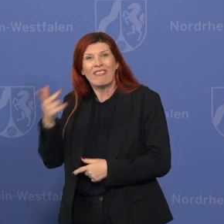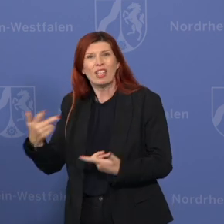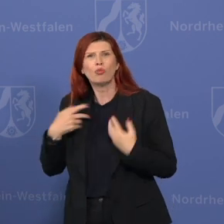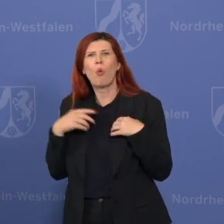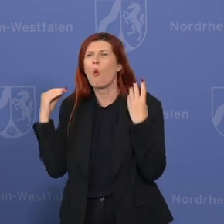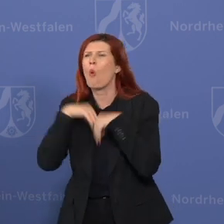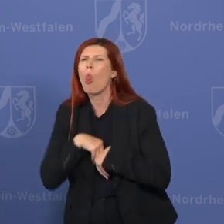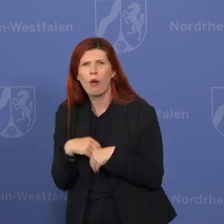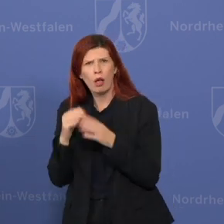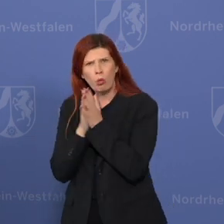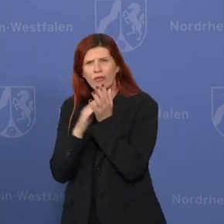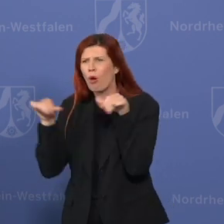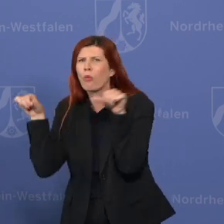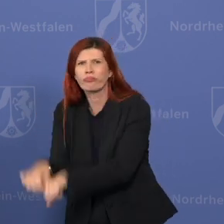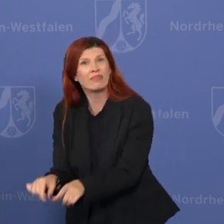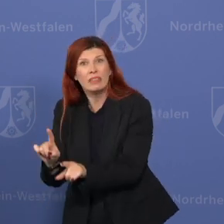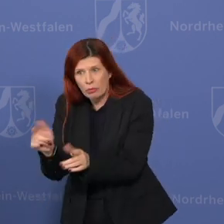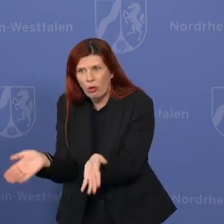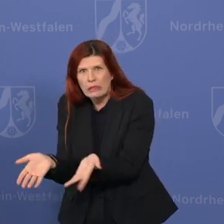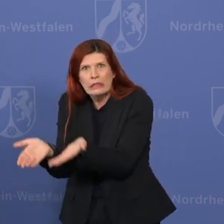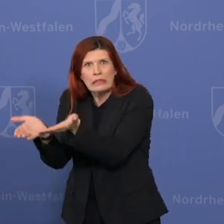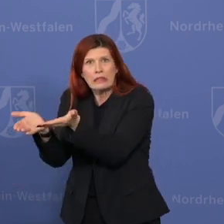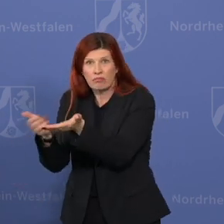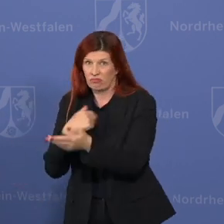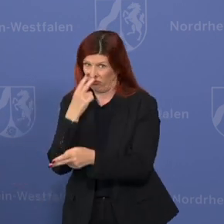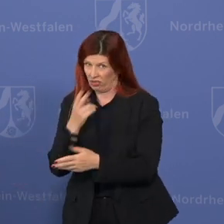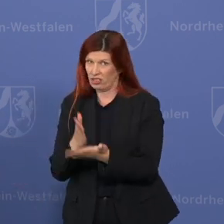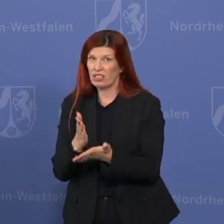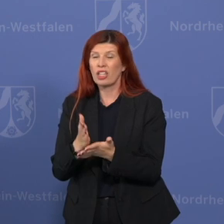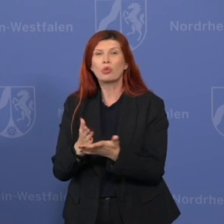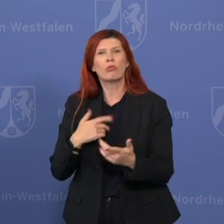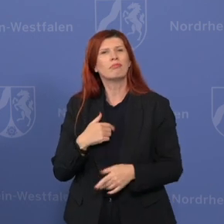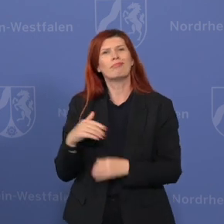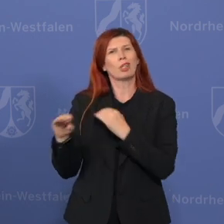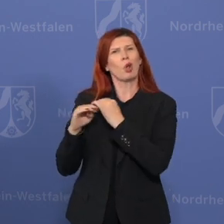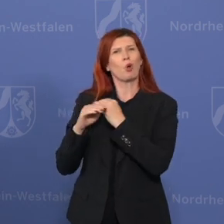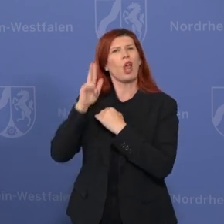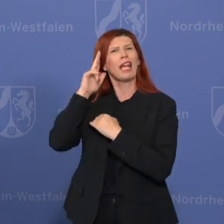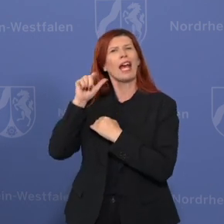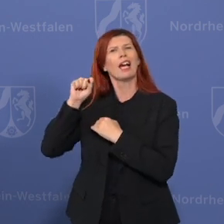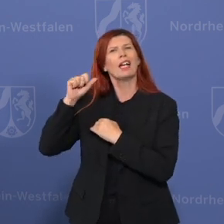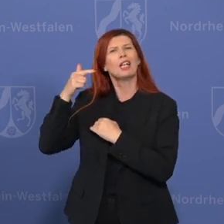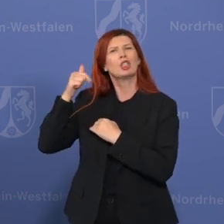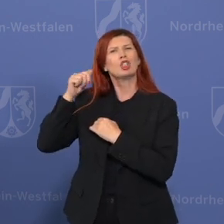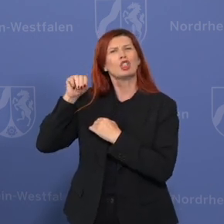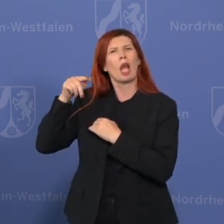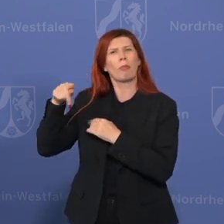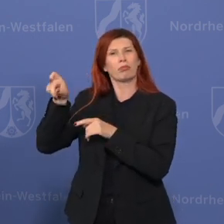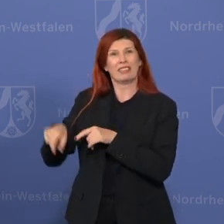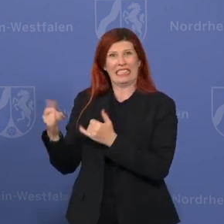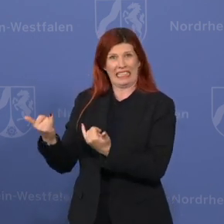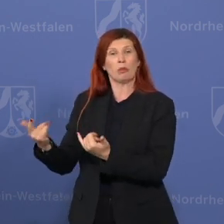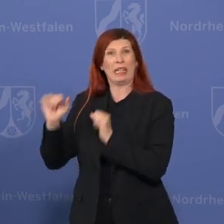ganz zentral. Wir sehen es ja für die Familien mit Kindern, wo der Kollege Joachim Stamp ja auch die Betreuungsmöglichkeiten jetzt in Nordrhein-Westfalen